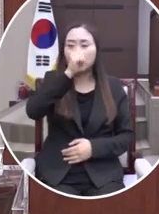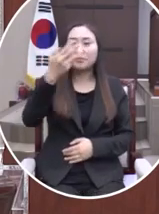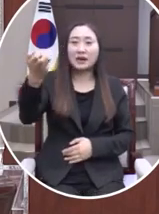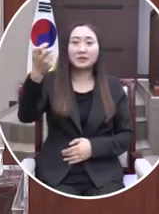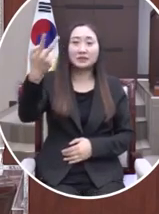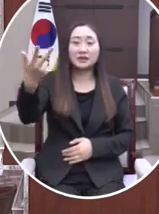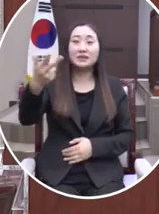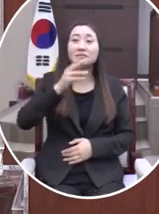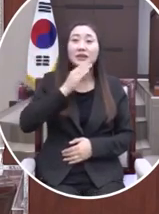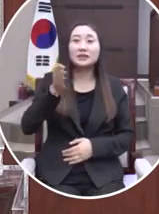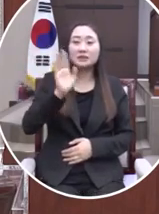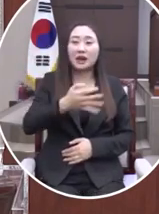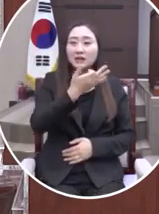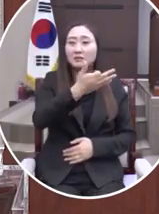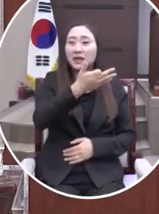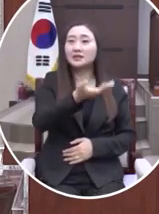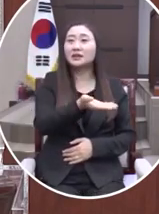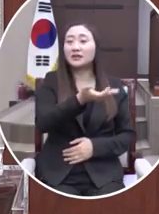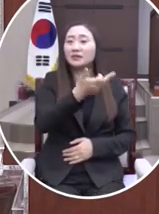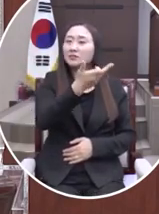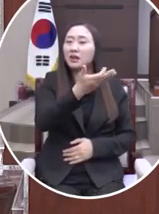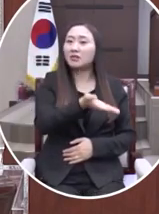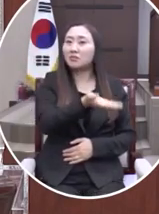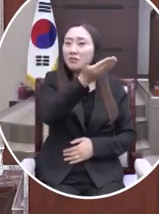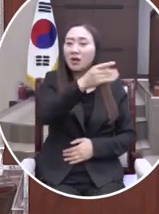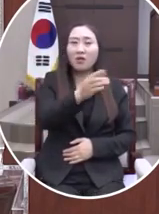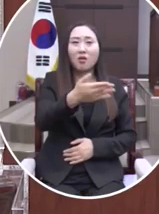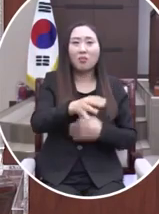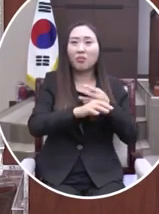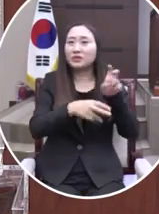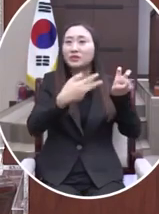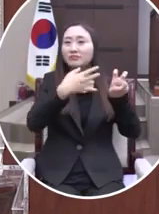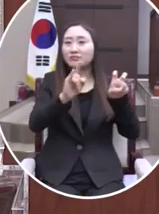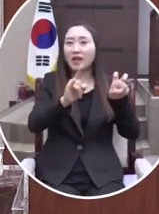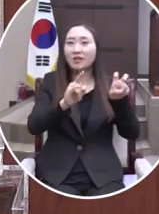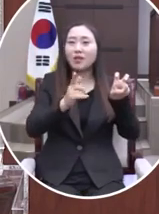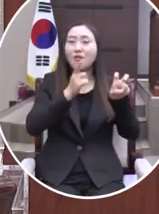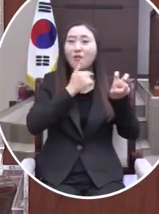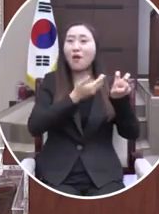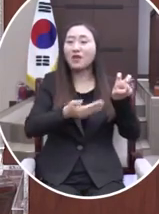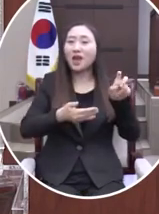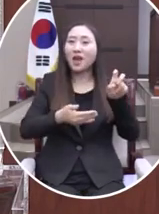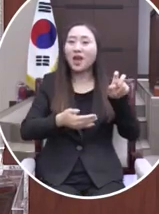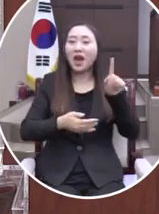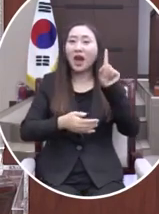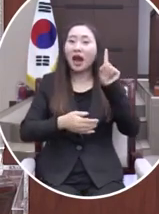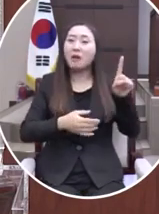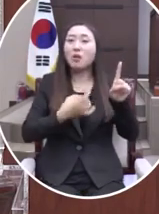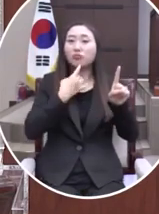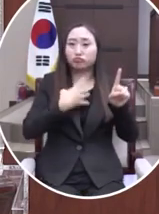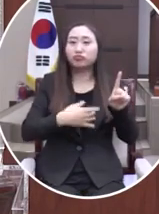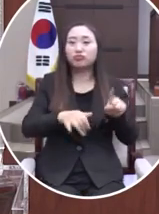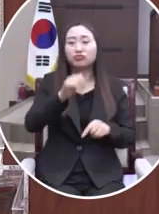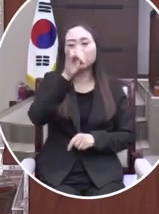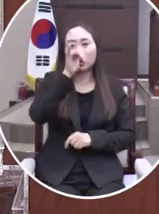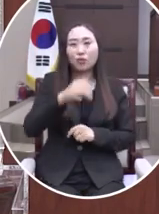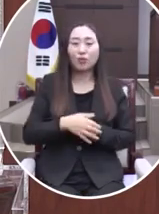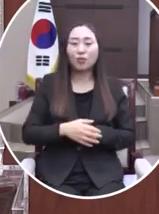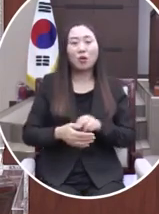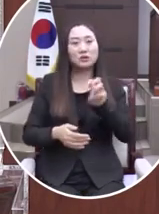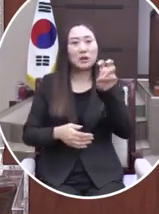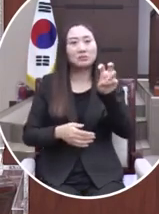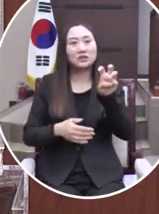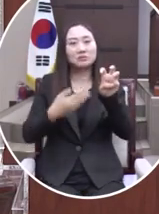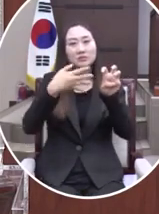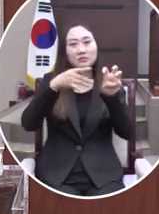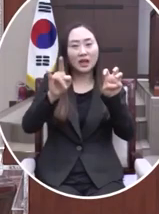반면에 18세 이상은 찾을 수가 없고 20대는 월계 3동에 단 한 명, 30대는